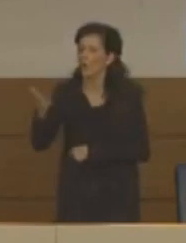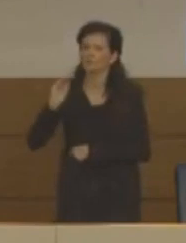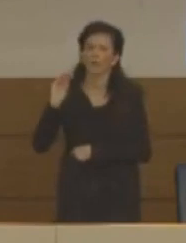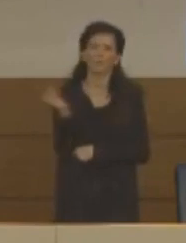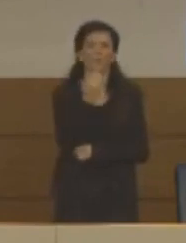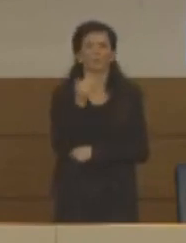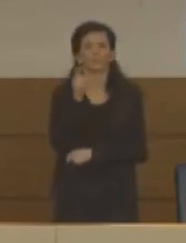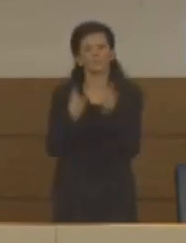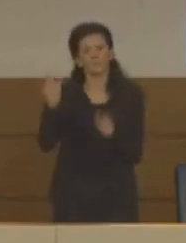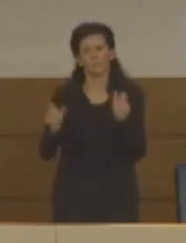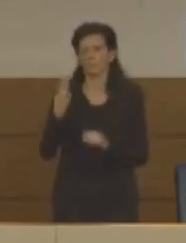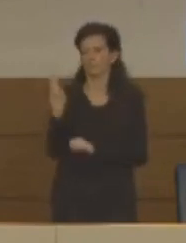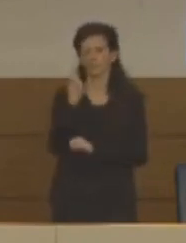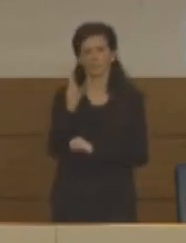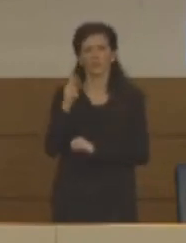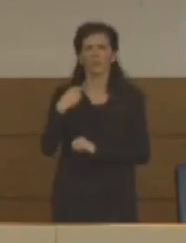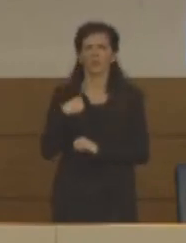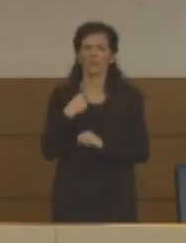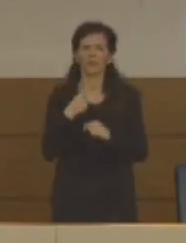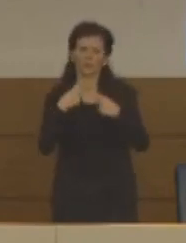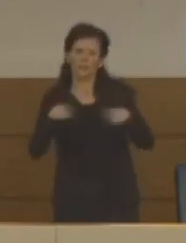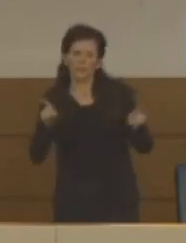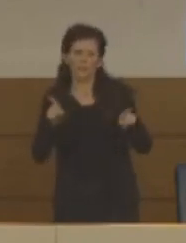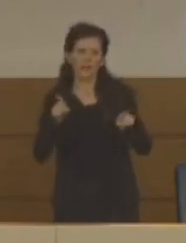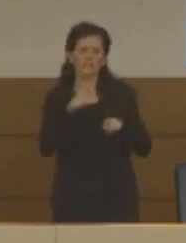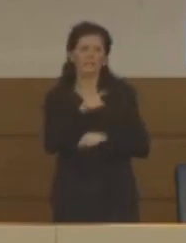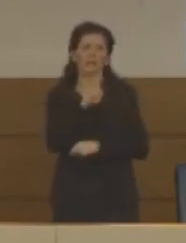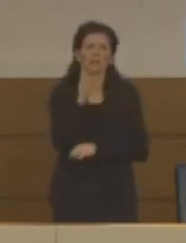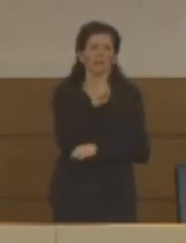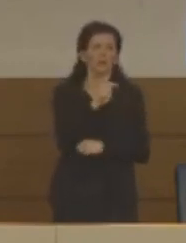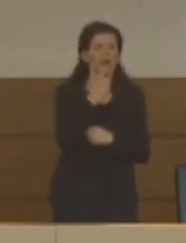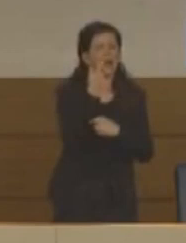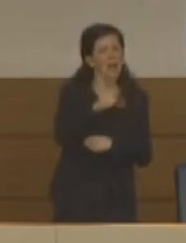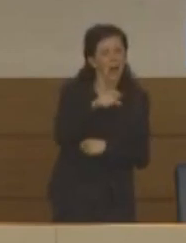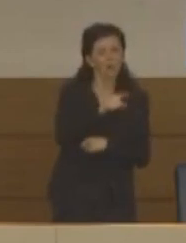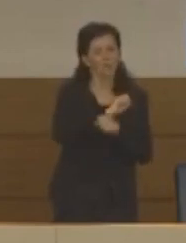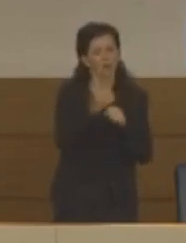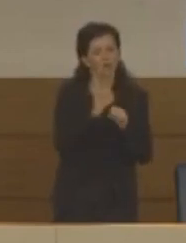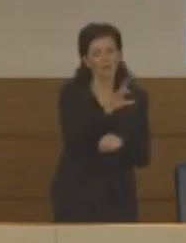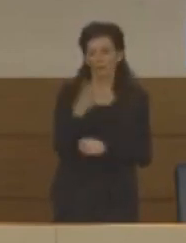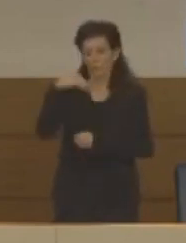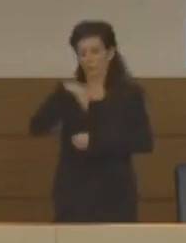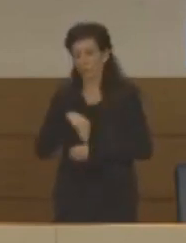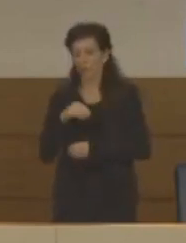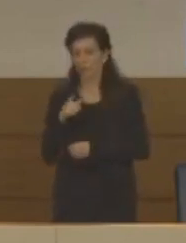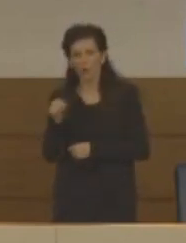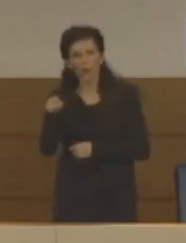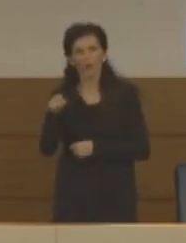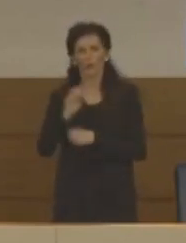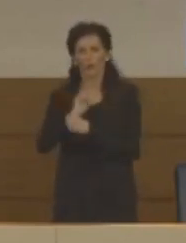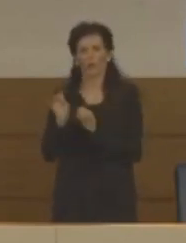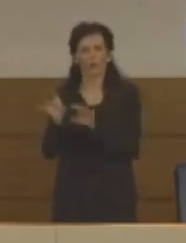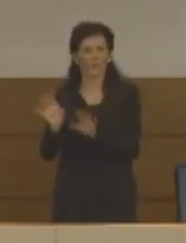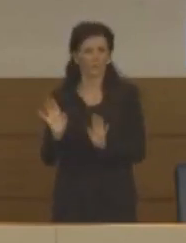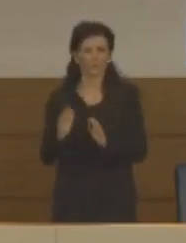e quindi non facciamo una distinzione di deceduti per e con il coronavirus per